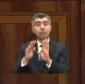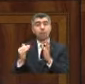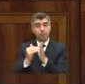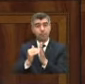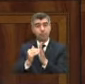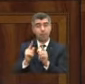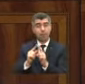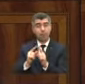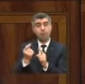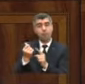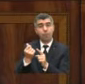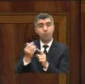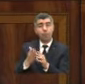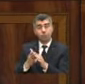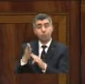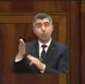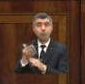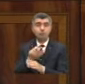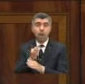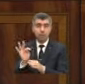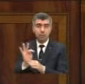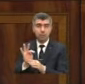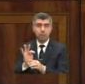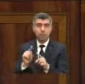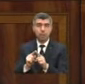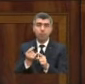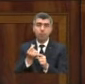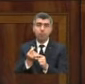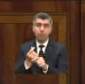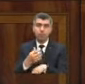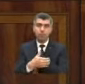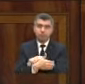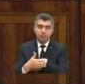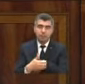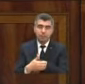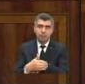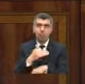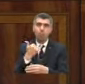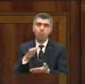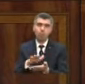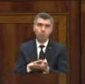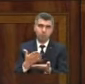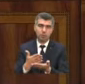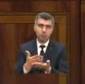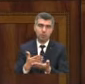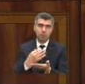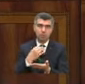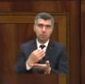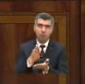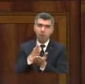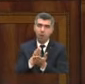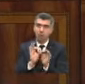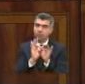اللي عندهم فلوس المغاربة يمشيوا يتداوى في فرنسا، واللي ما عندوش الفلوس يموت هنا حيث ما عنده غير 12,000 طبيب. هذا ماشي معقول السيد رئيس